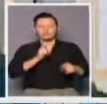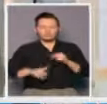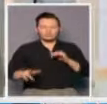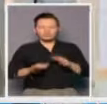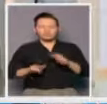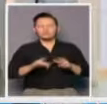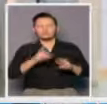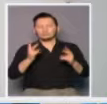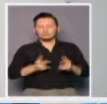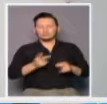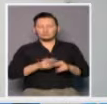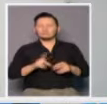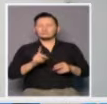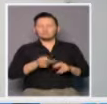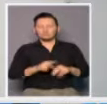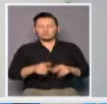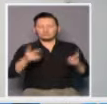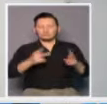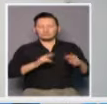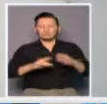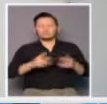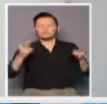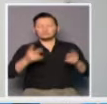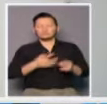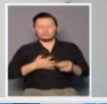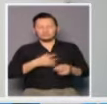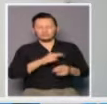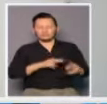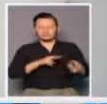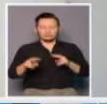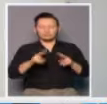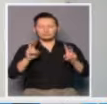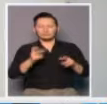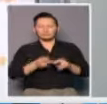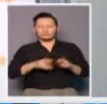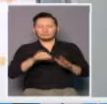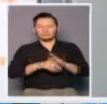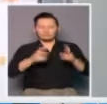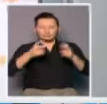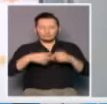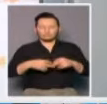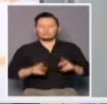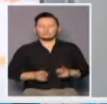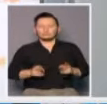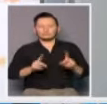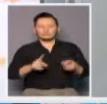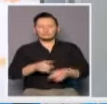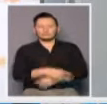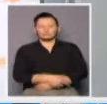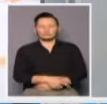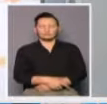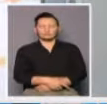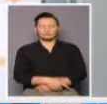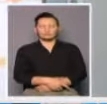и скорости, потому что это имеет большое значение в работе наблюдателей, которые должны выявить и задерживать нарушителей.